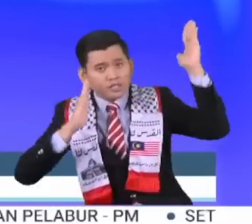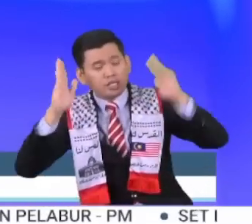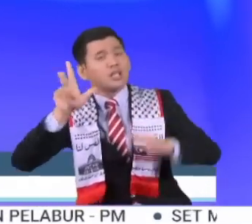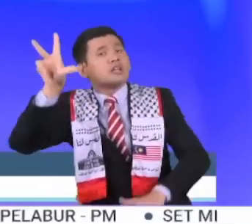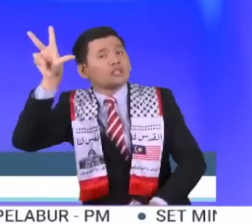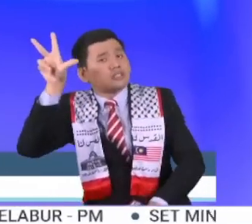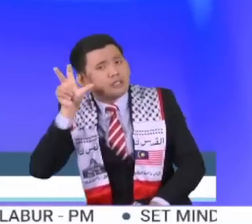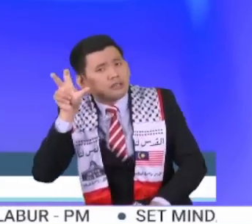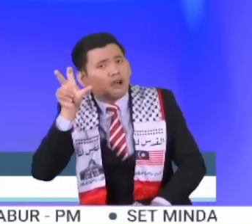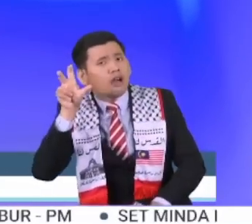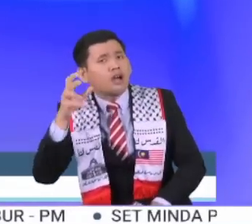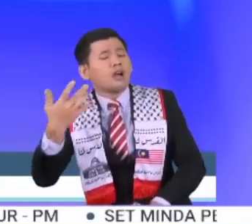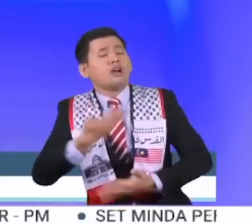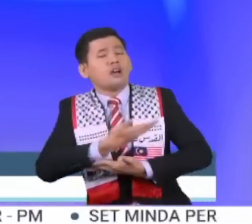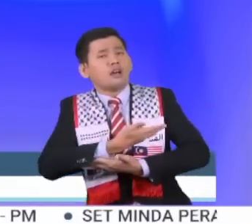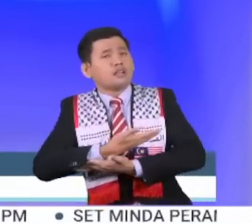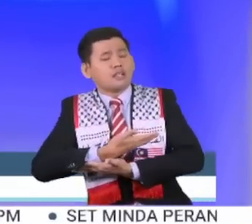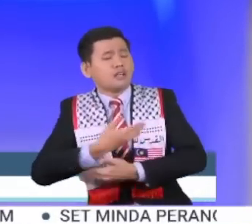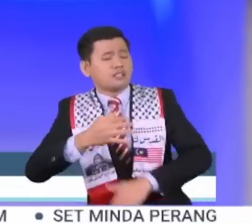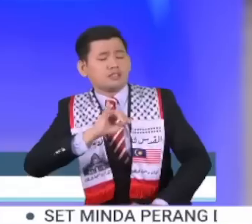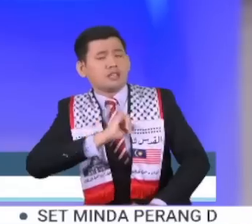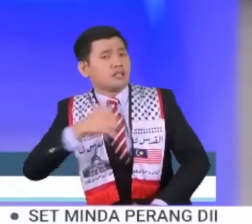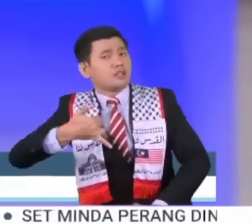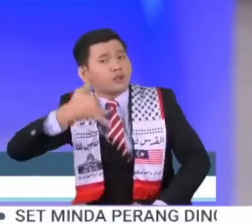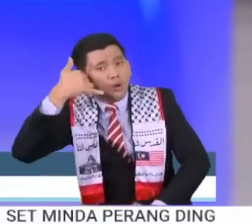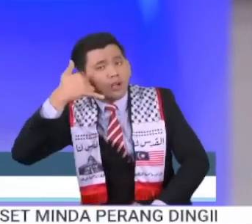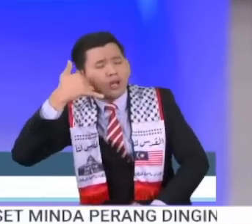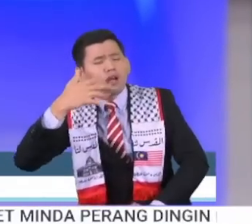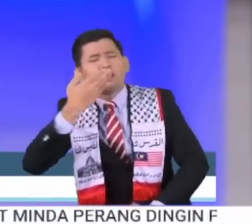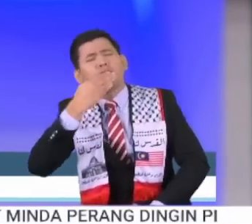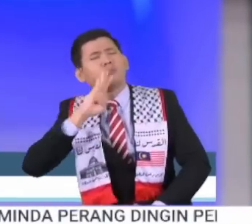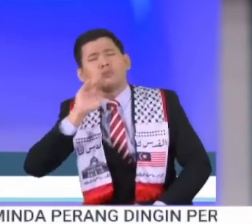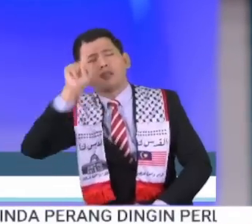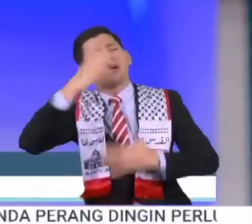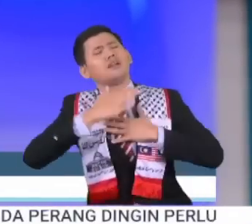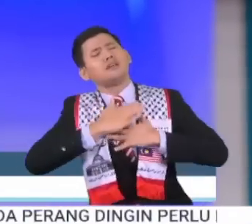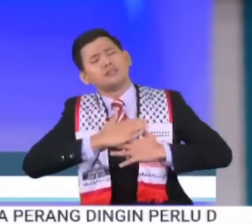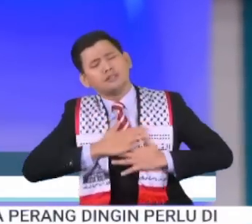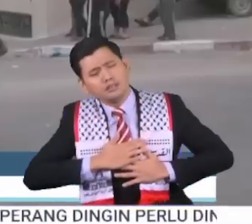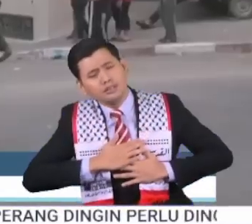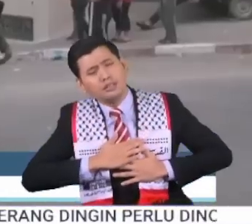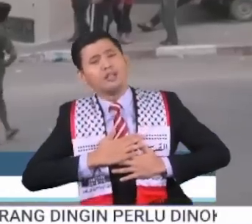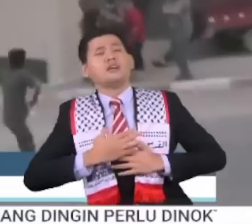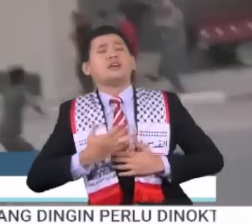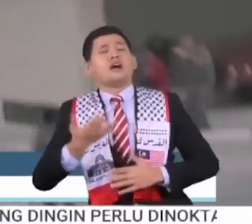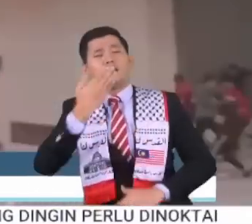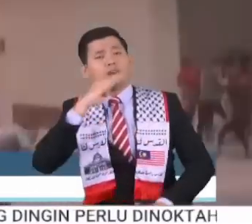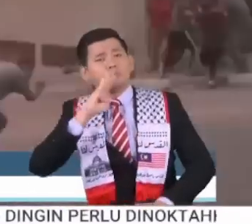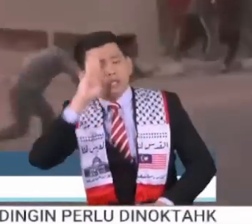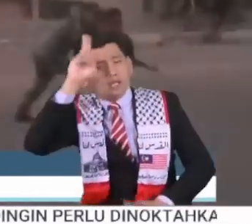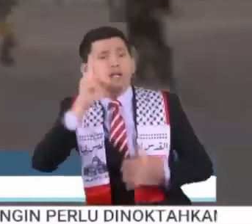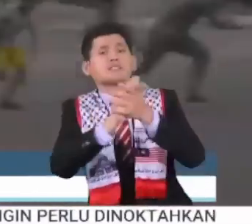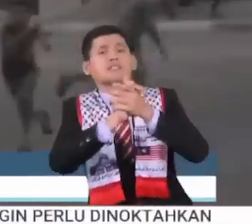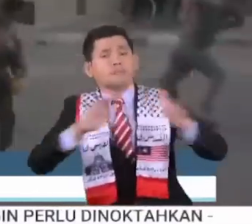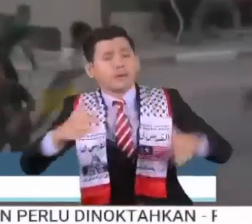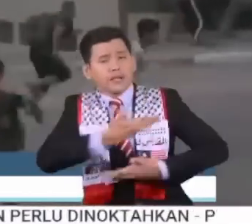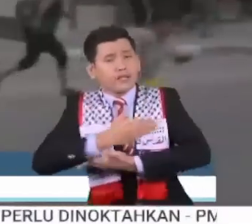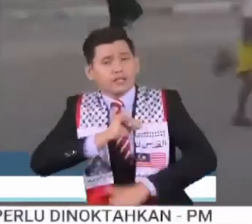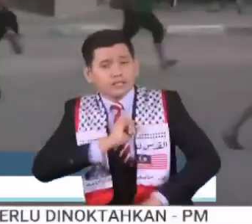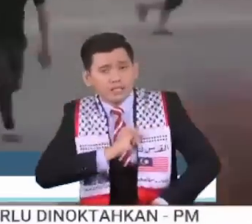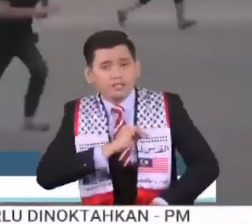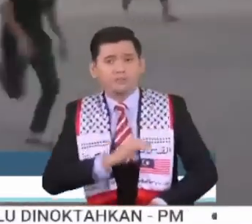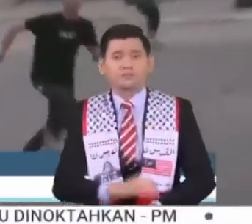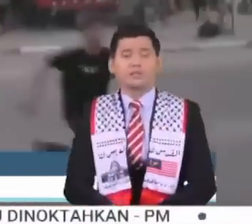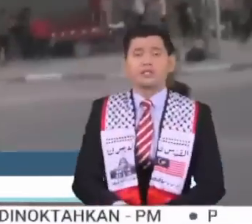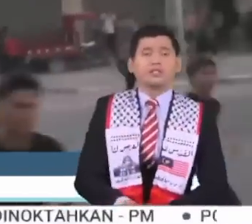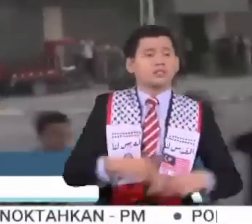suara dia call, alhamdulillah, saya kata. Dia cakap kakak masih selamat. Menyifatkan peperangan